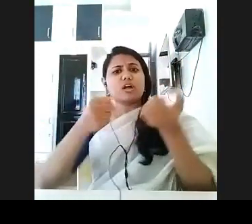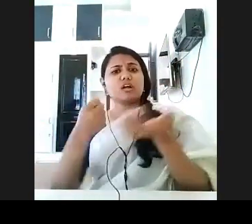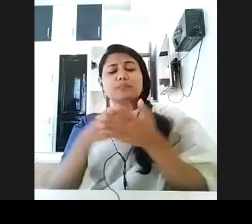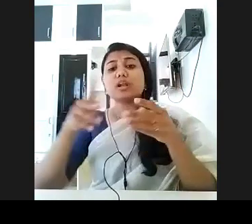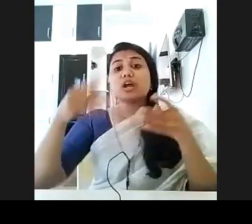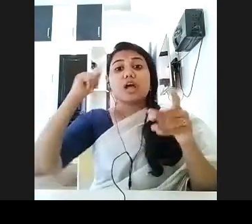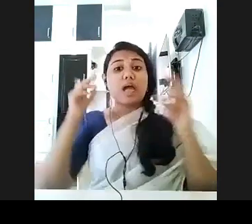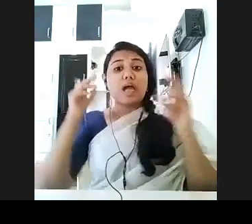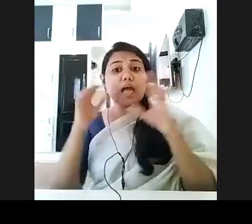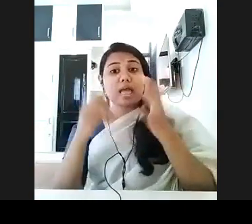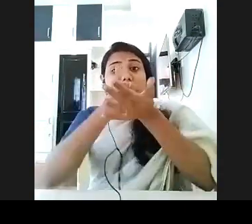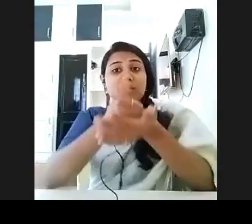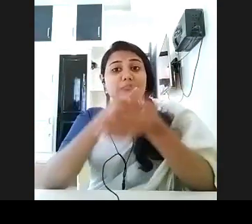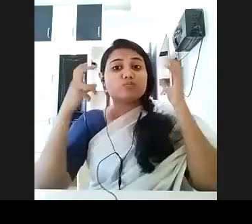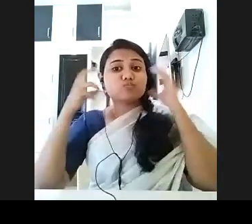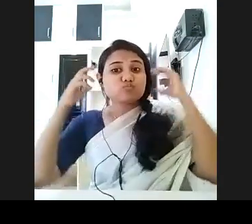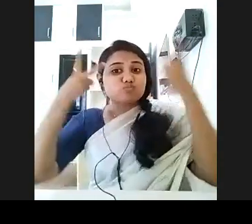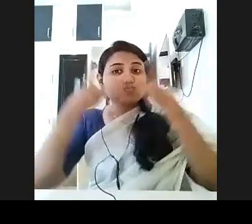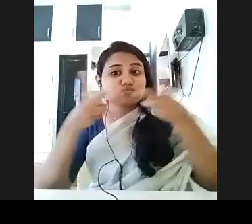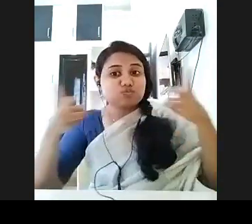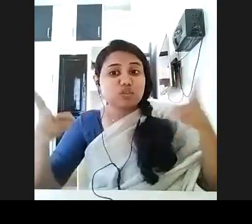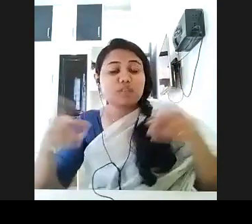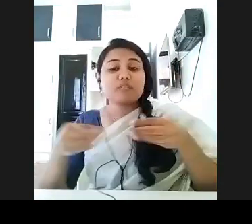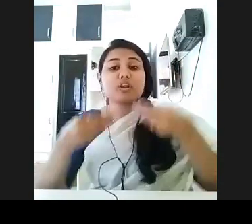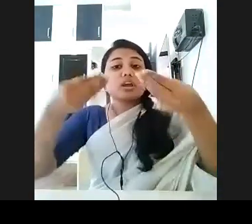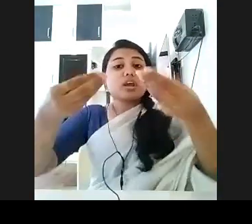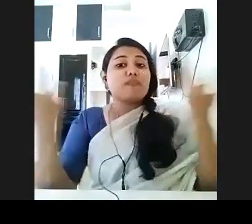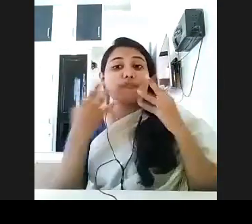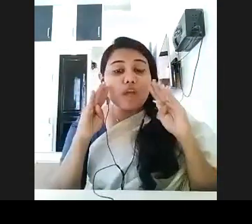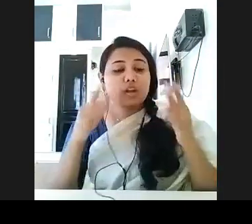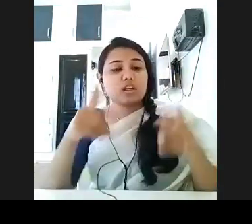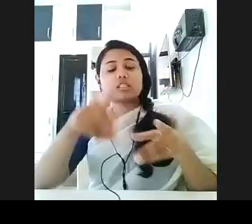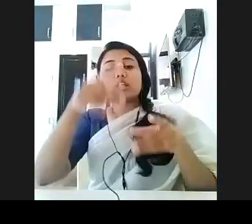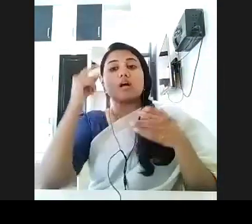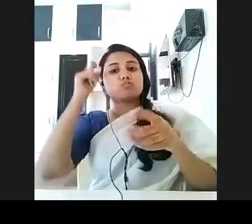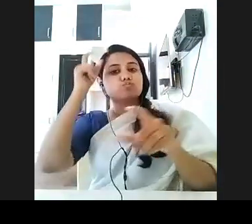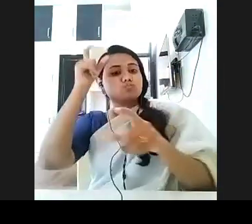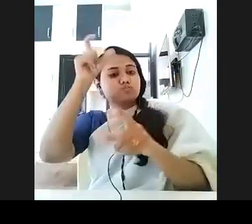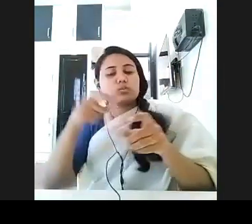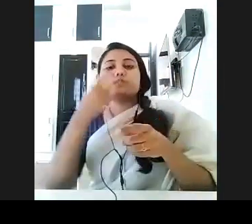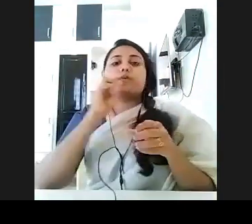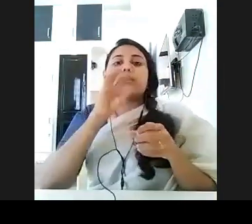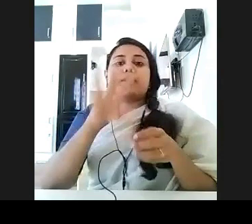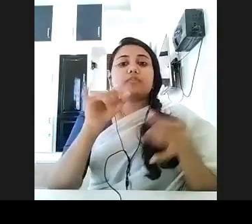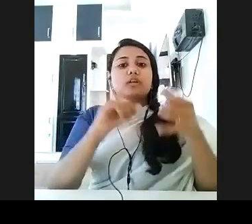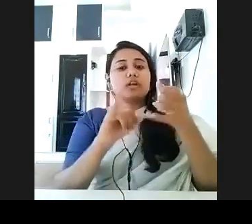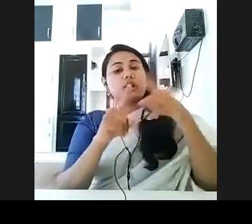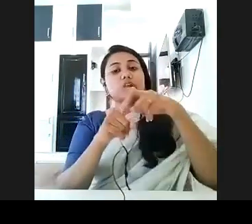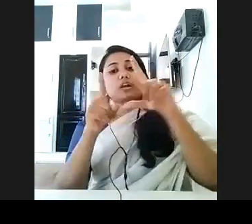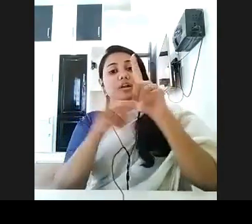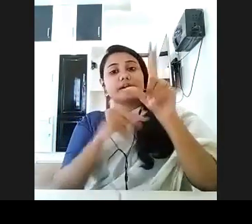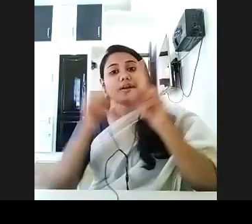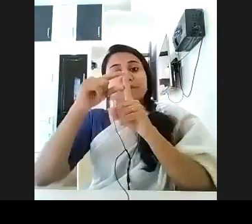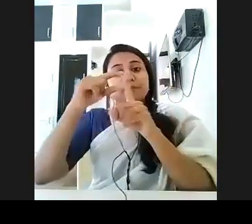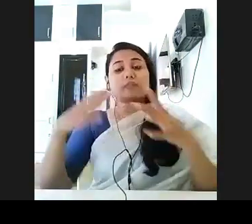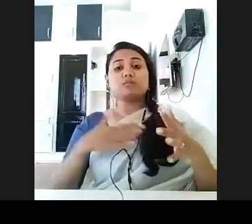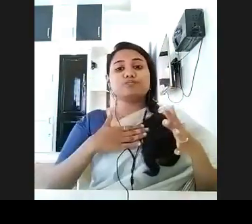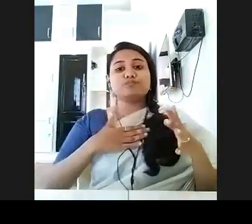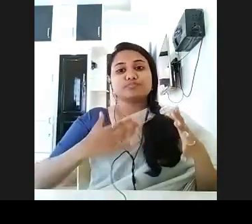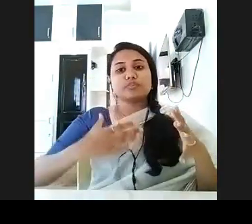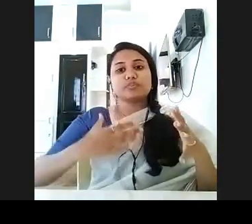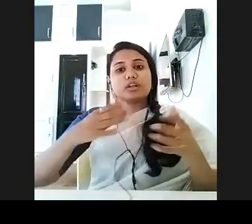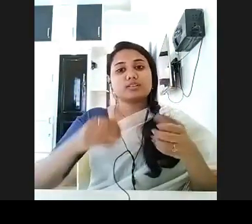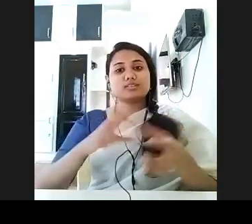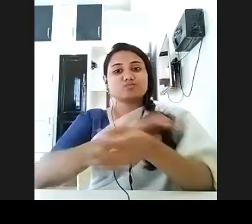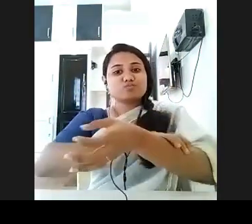വേണ്ടത്, ഇതൊക്കെ ഡീറ്റെയിൽ ആയിട്ട് അവർ പറഞ്ഞു തരുന്നതായിരിക്കും. ചെസ്റ്റ് ഫിസിയോതെറാപ്പി ടൈപ്പ് 1 ടൈപ്പ് 2 കുട്ടികൾക്ക് ആവശ്യമുണ്ടാവും. ചെസ്റ്റ് ഫിസിയോതെറാപ്പി കാര്യങ്ങൾ ഡീറ്റെയിൽ